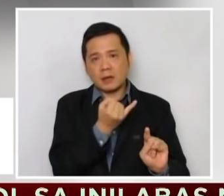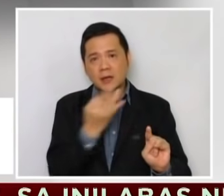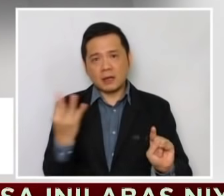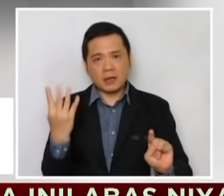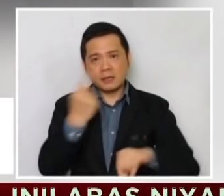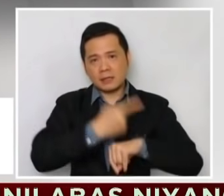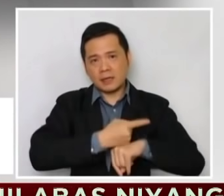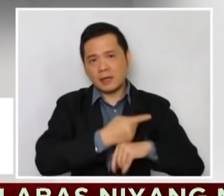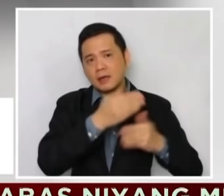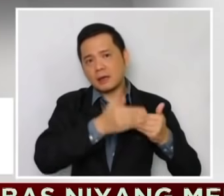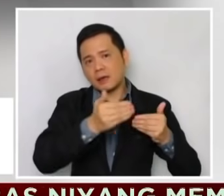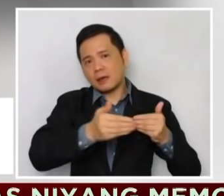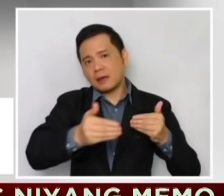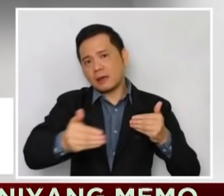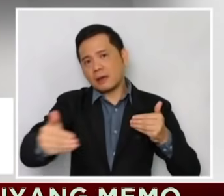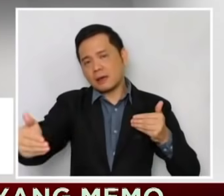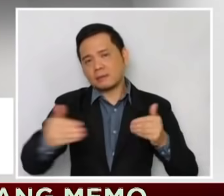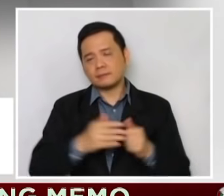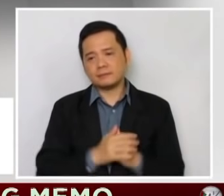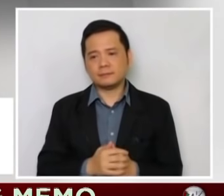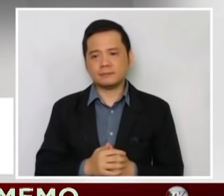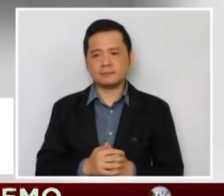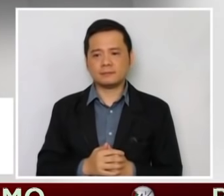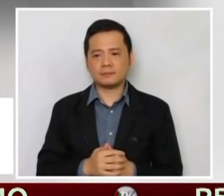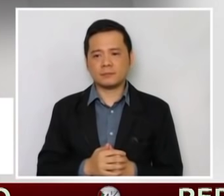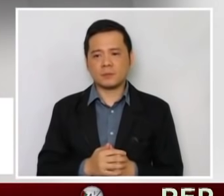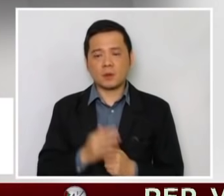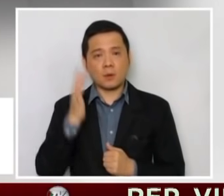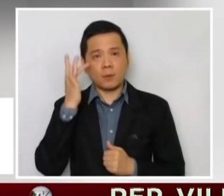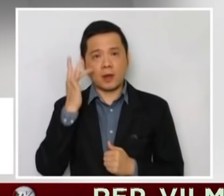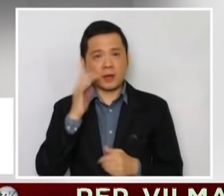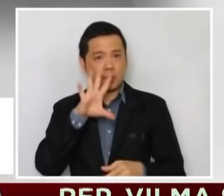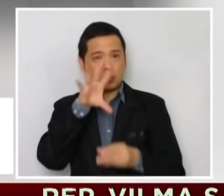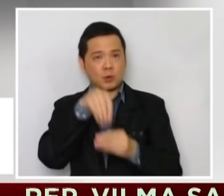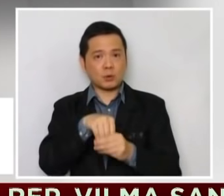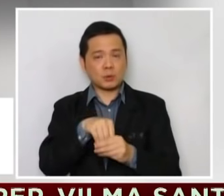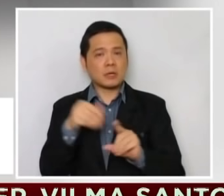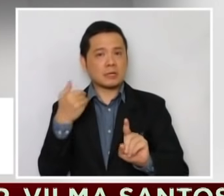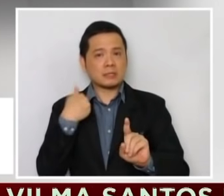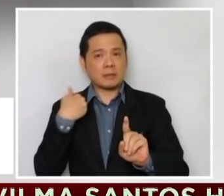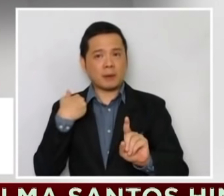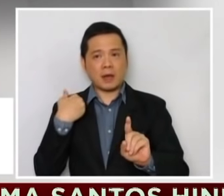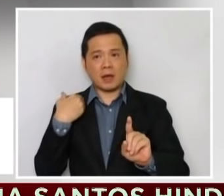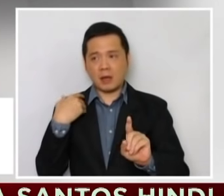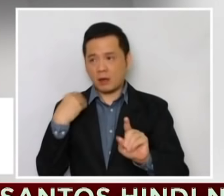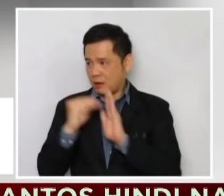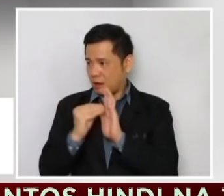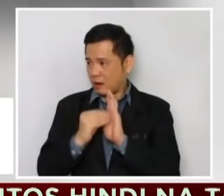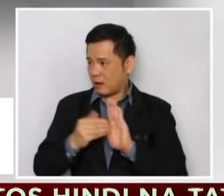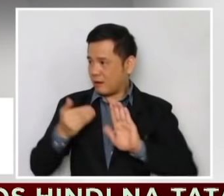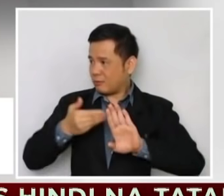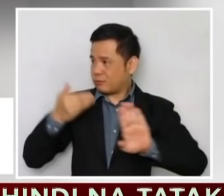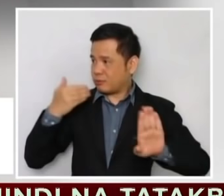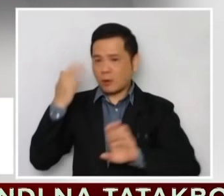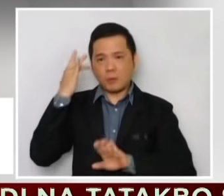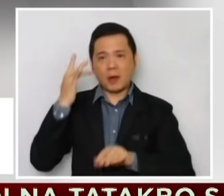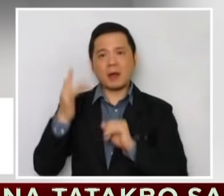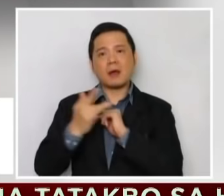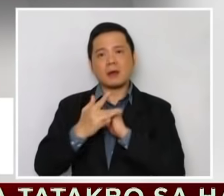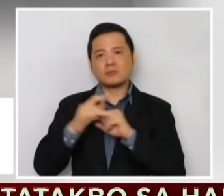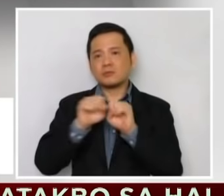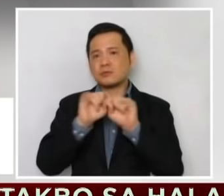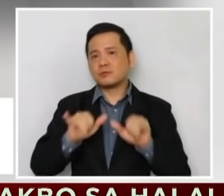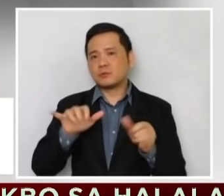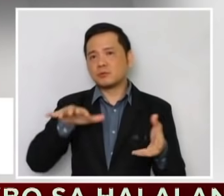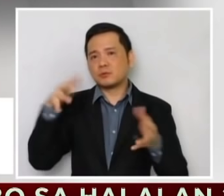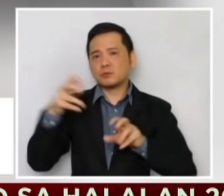susunod na abiso para maisama ang mga hindi naitala bunsod naman ng technical issues sa COVID